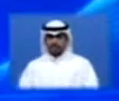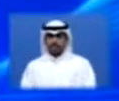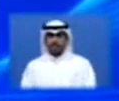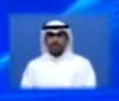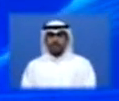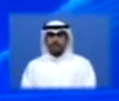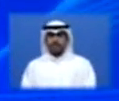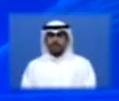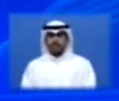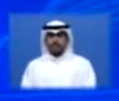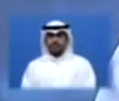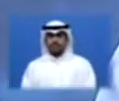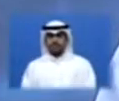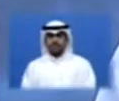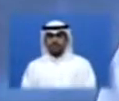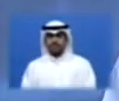مماثلة.